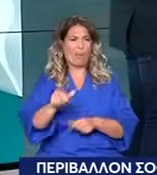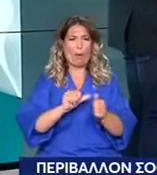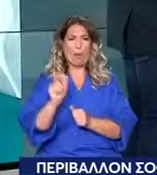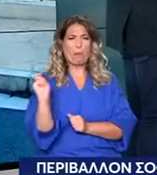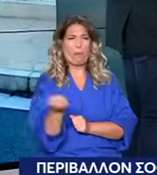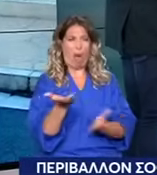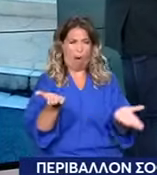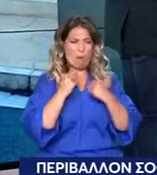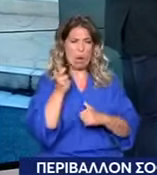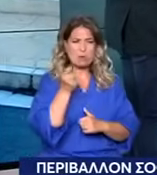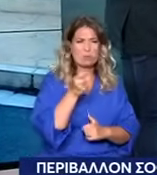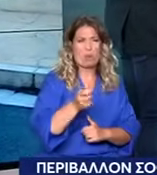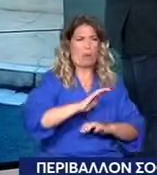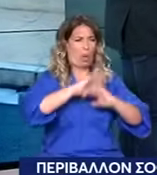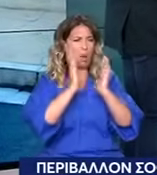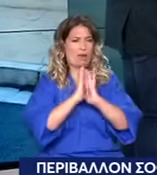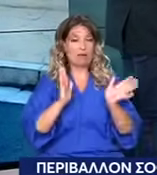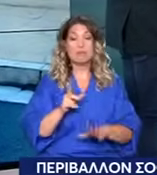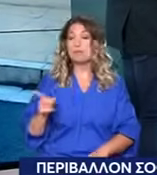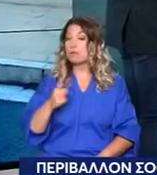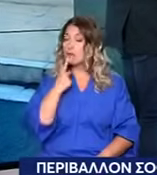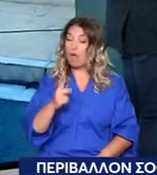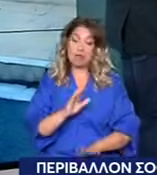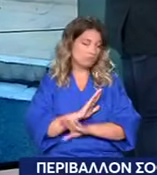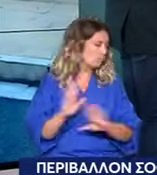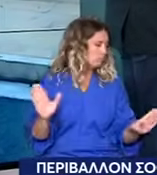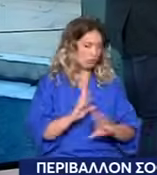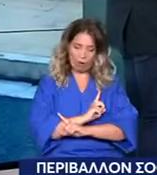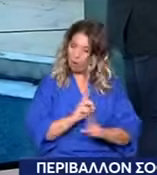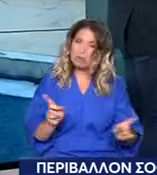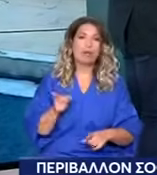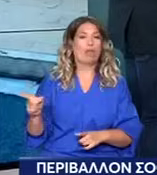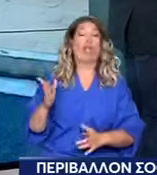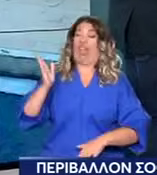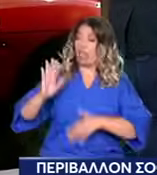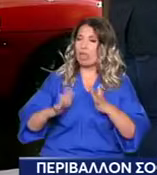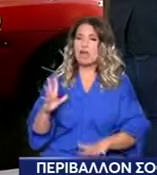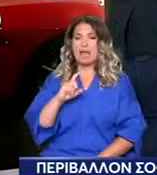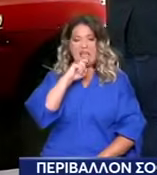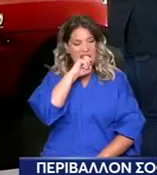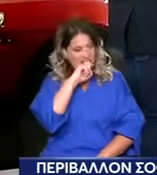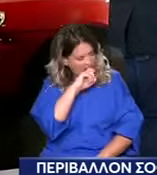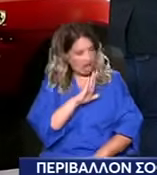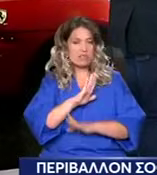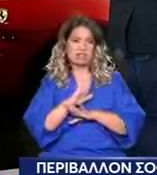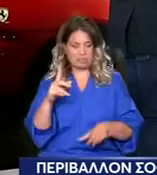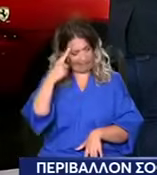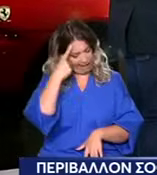κυρία Πολυζωγοπούλου περίπου αξιοποίησε το περιστατικό, έφτιαξε το περιστατικό. Γενικά δηλαδή